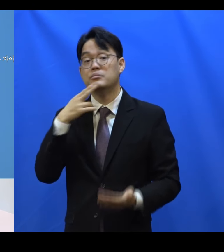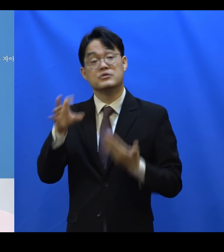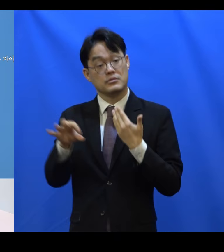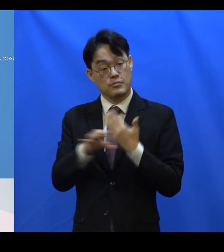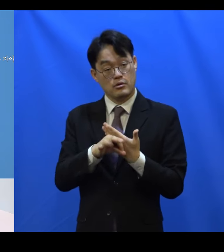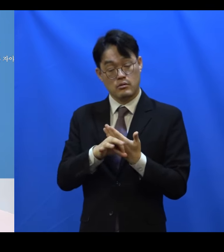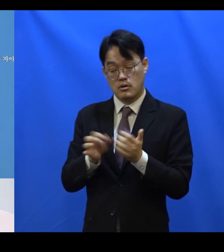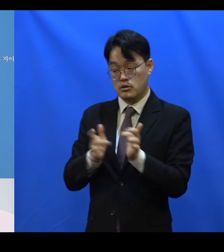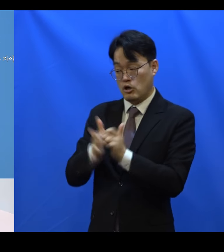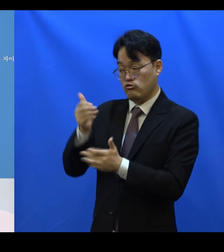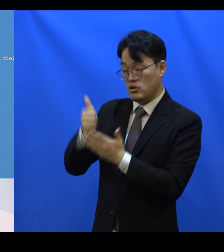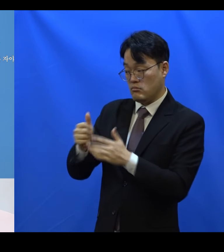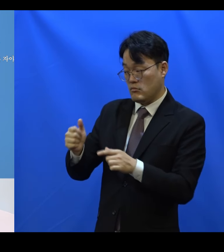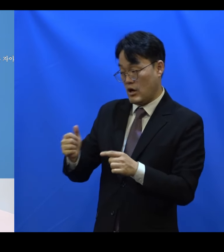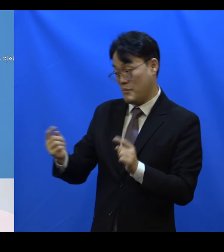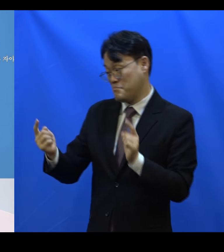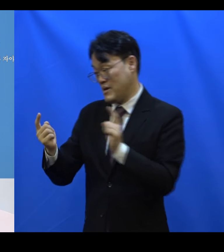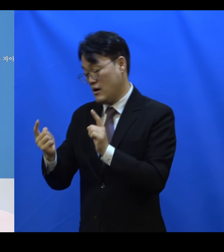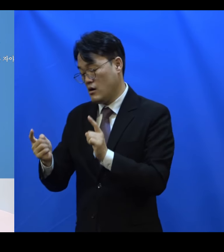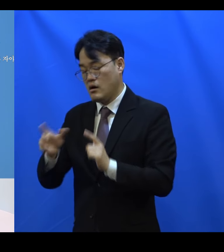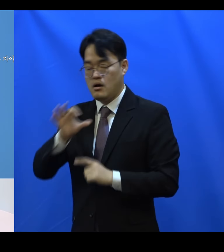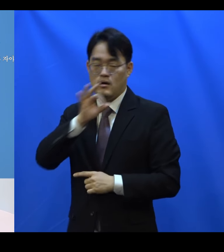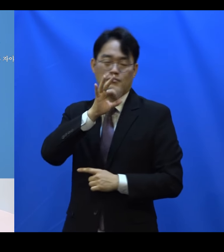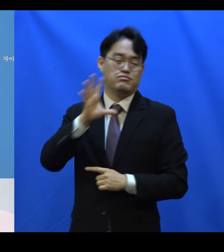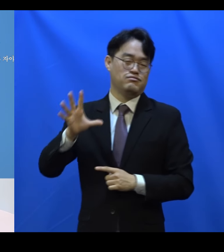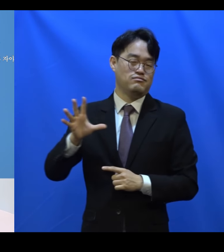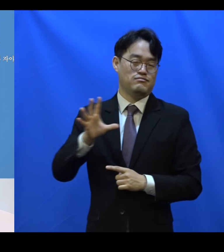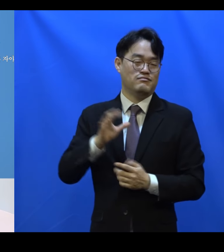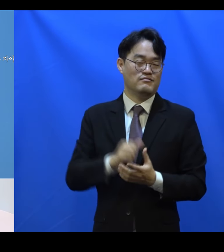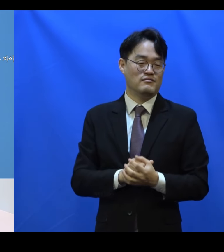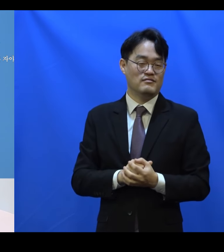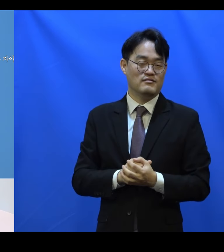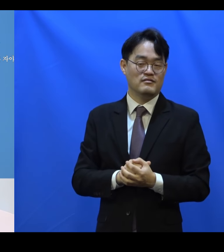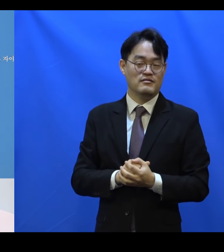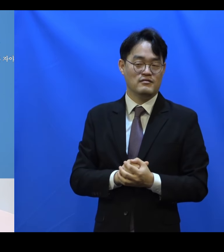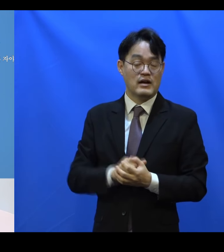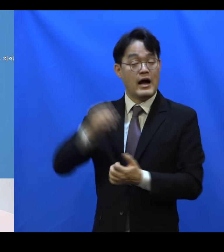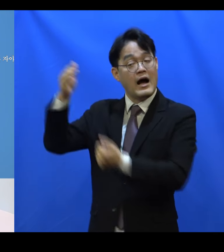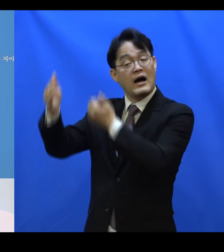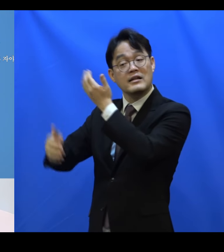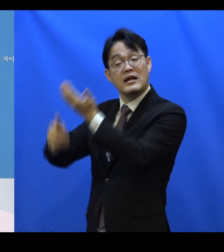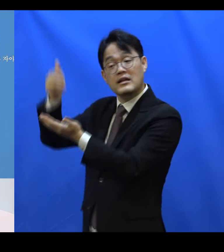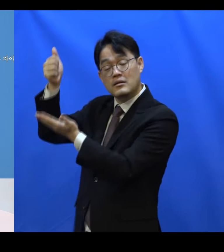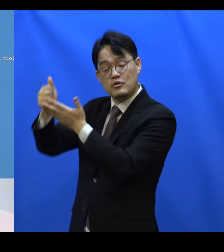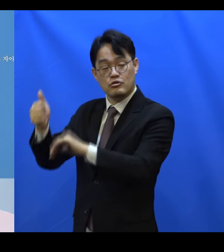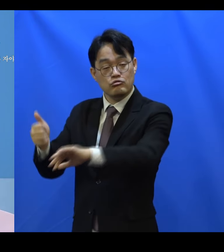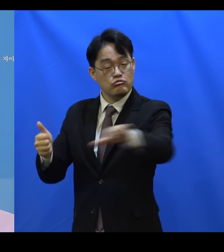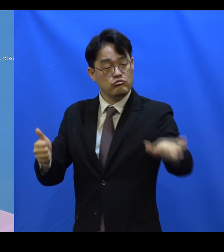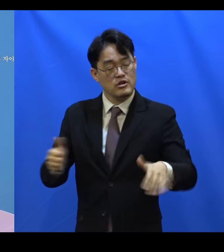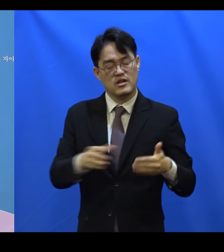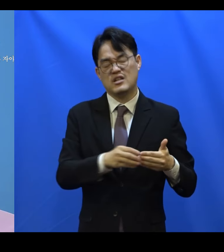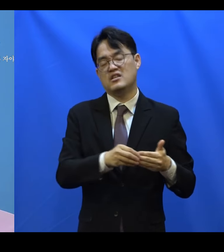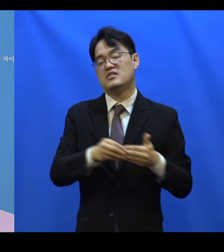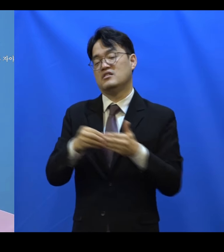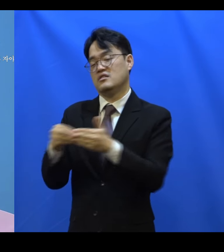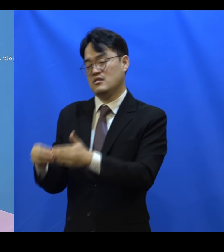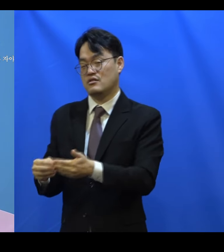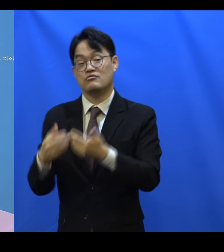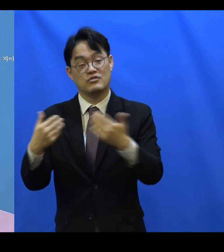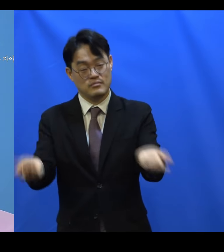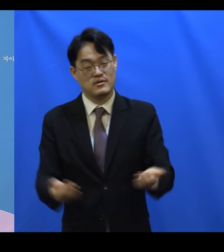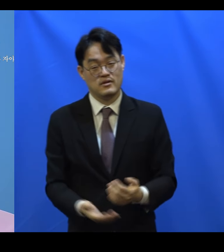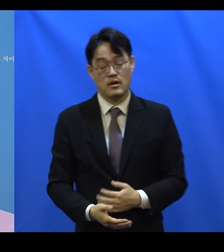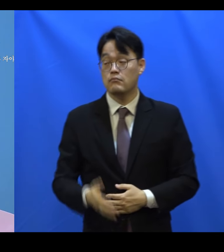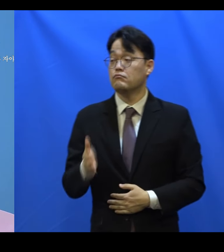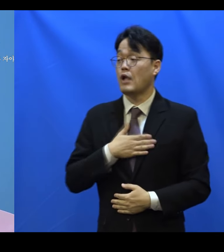오는 그를 내가 마지막 날에 다시 살리리라. 하나님은 우리를 이끄시는 분이에요. 내가 하나님께로